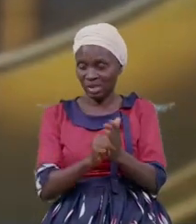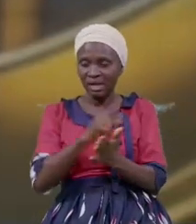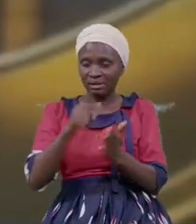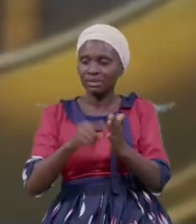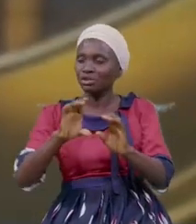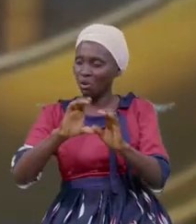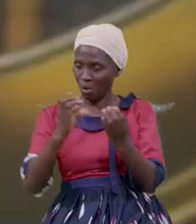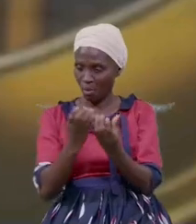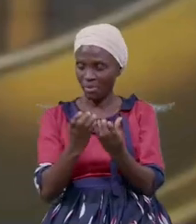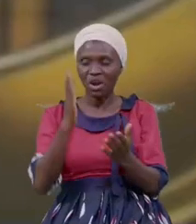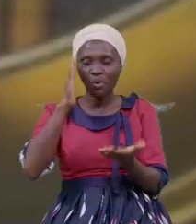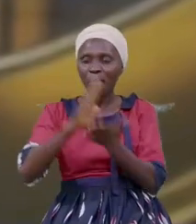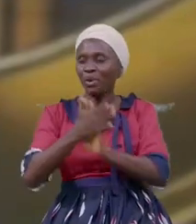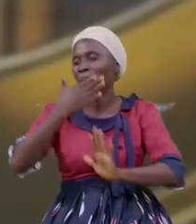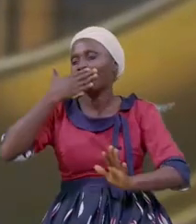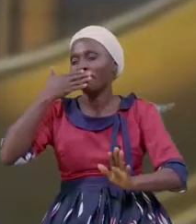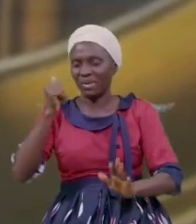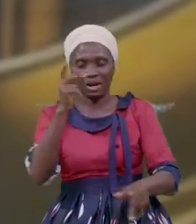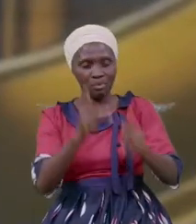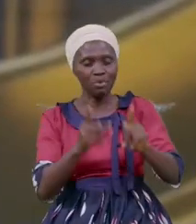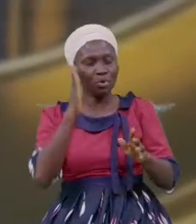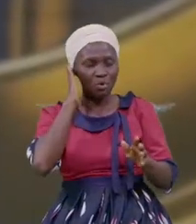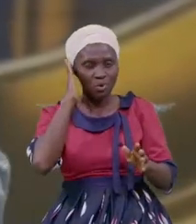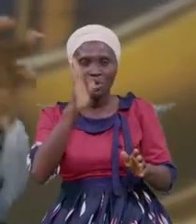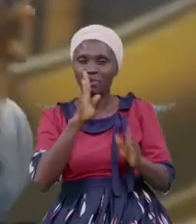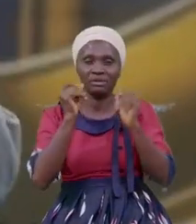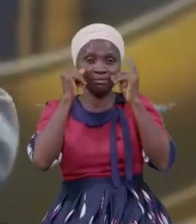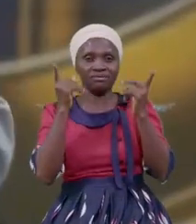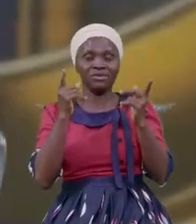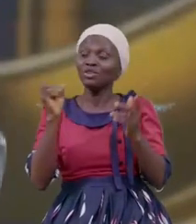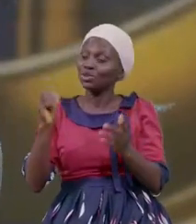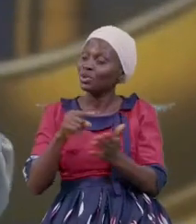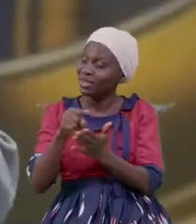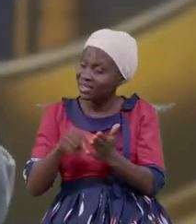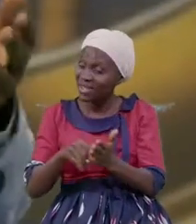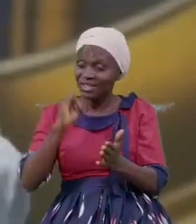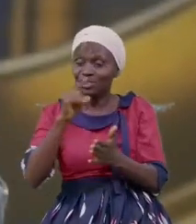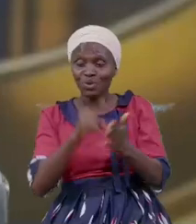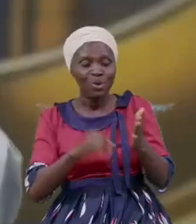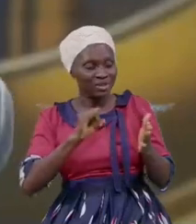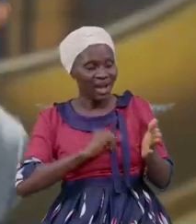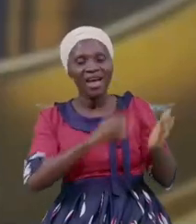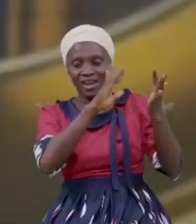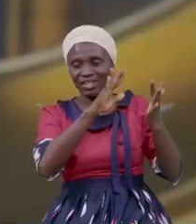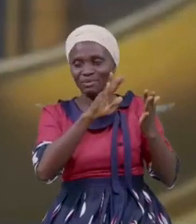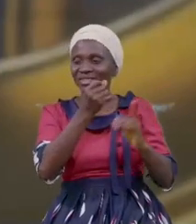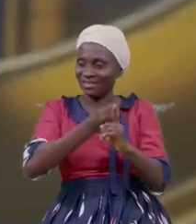connaîtra la société voici ce que je j'espère ils vont se regarder